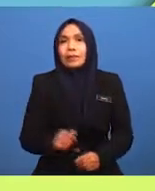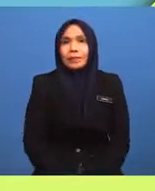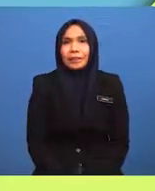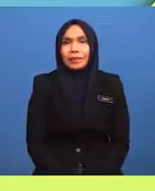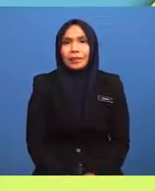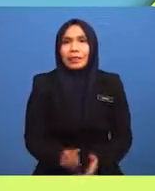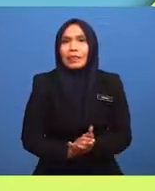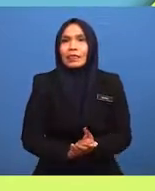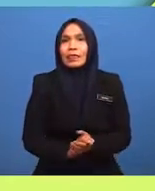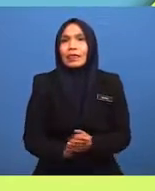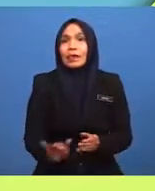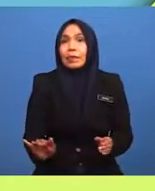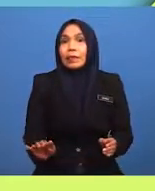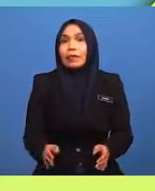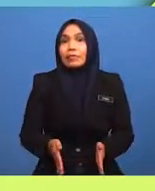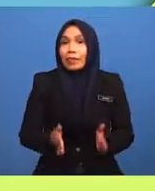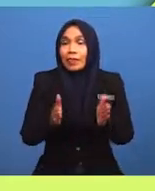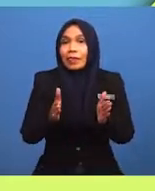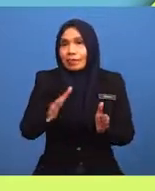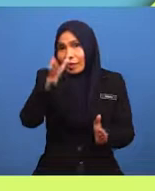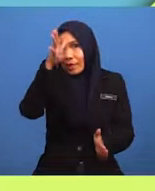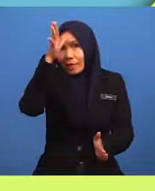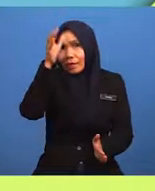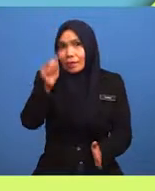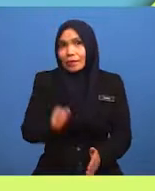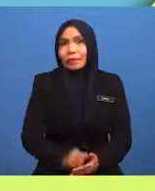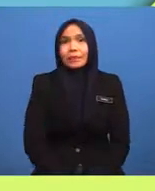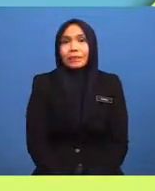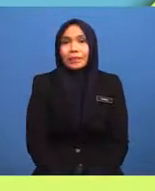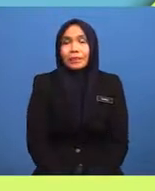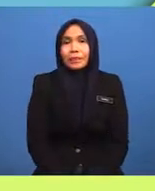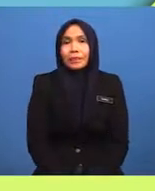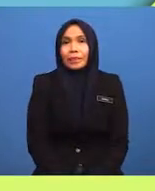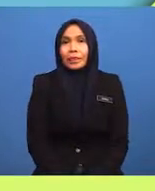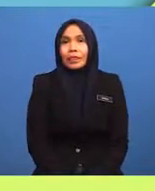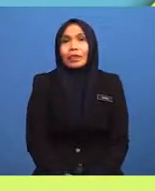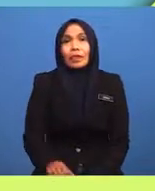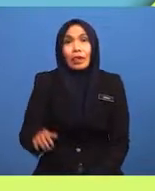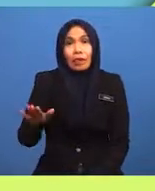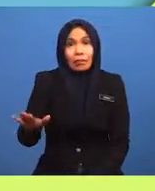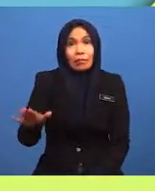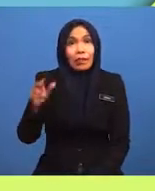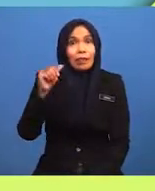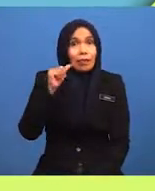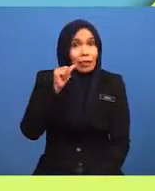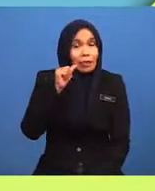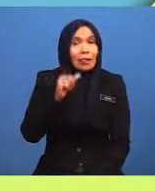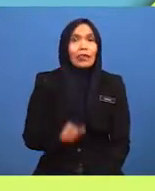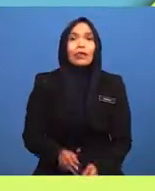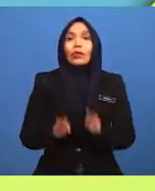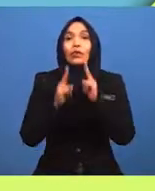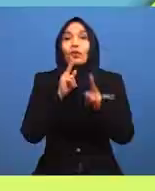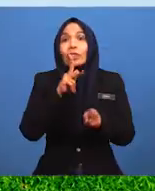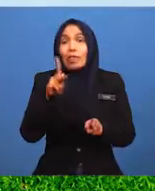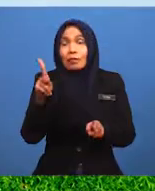Ayah. Dalam gambar E, Adriana mengucapkan selamat jalan kepada